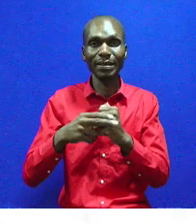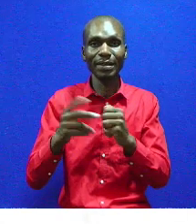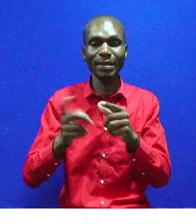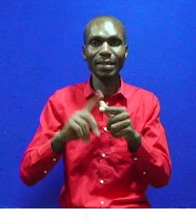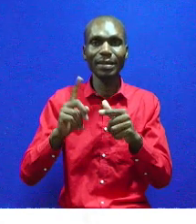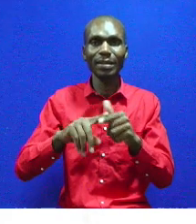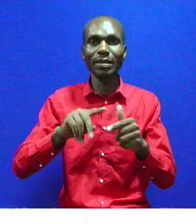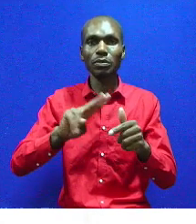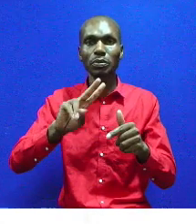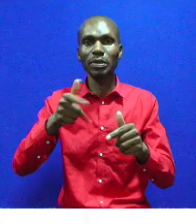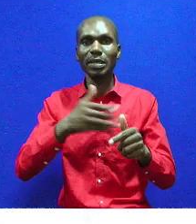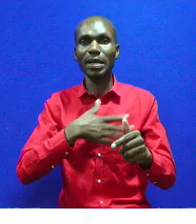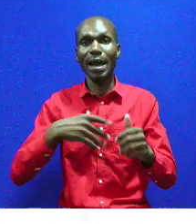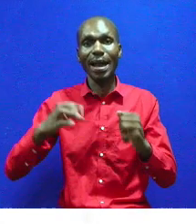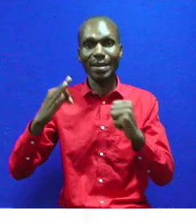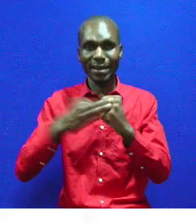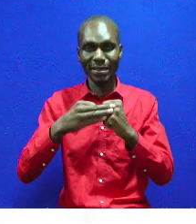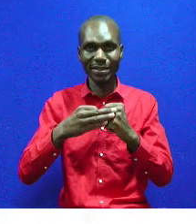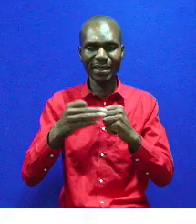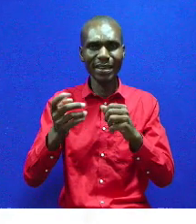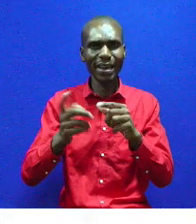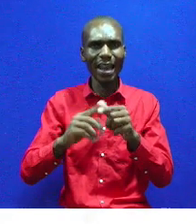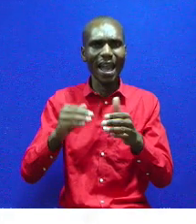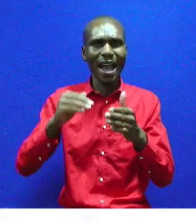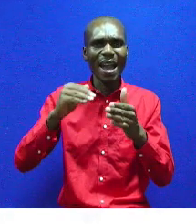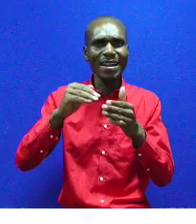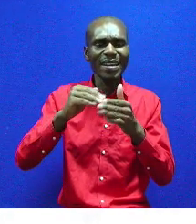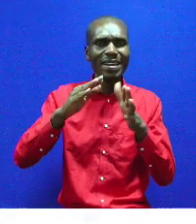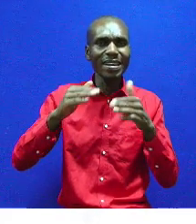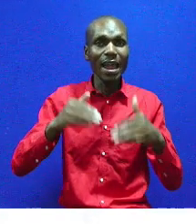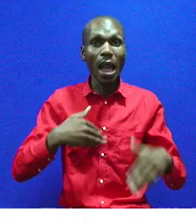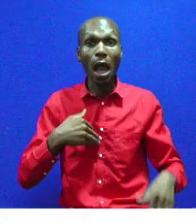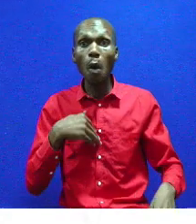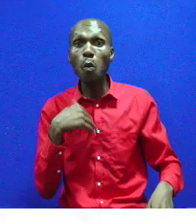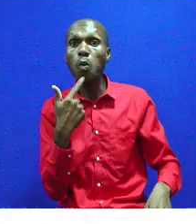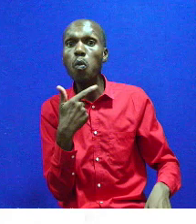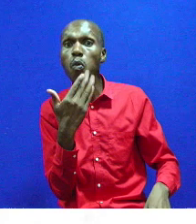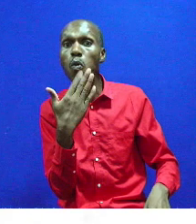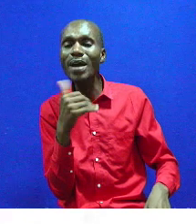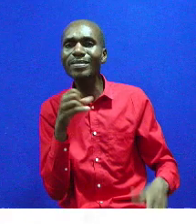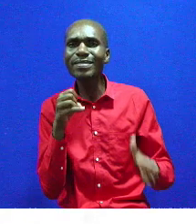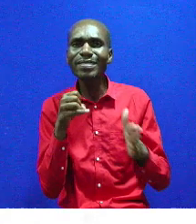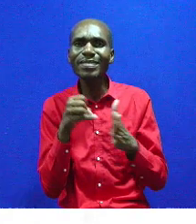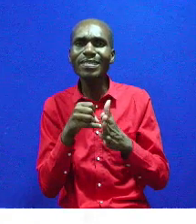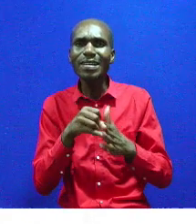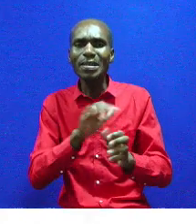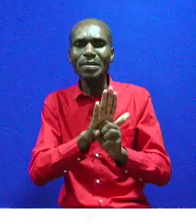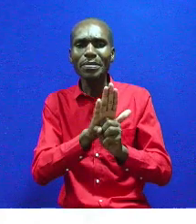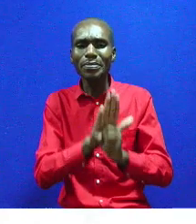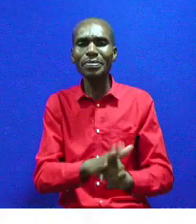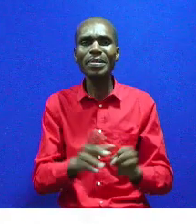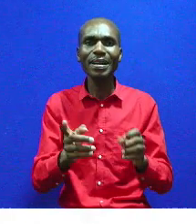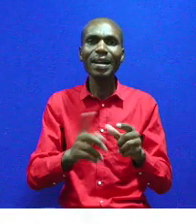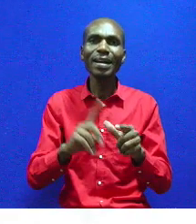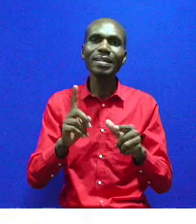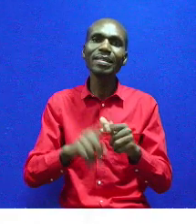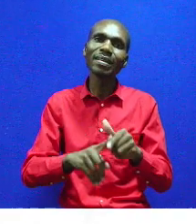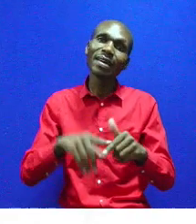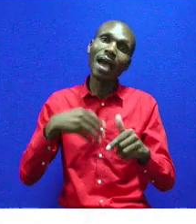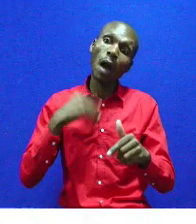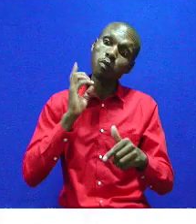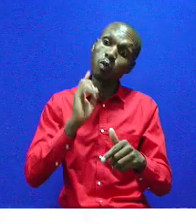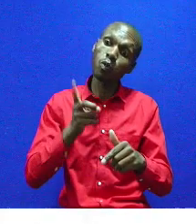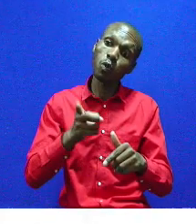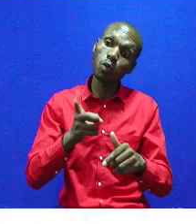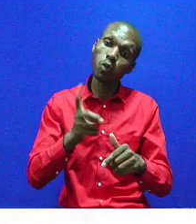umwaka wechibibere na isano na isato nonya naboni go baliaba ganitegwe swana ni aso kubaunereria ababe ireba kubuato kirua ege